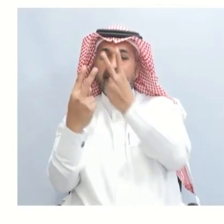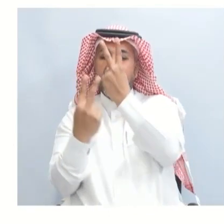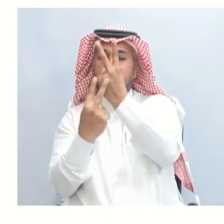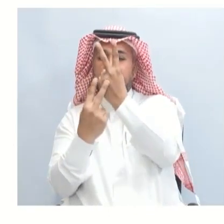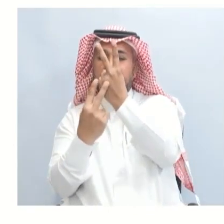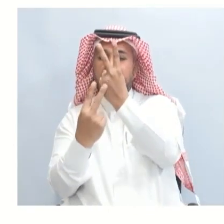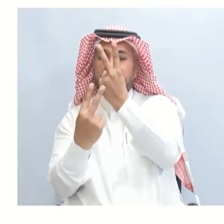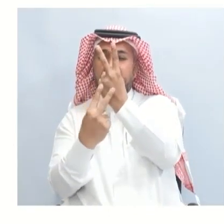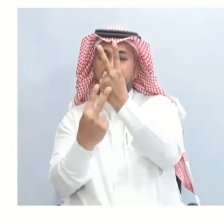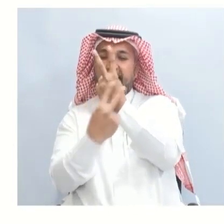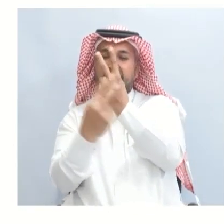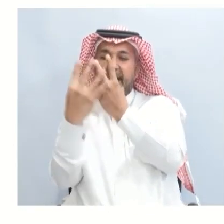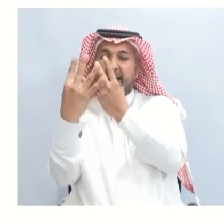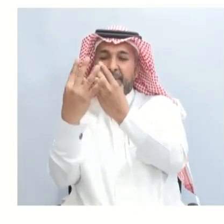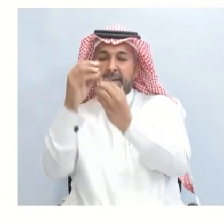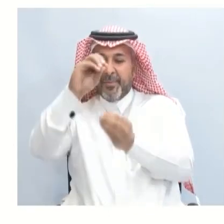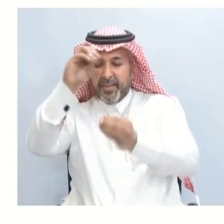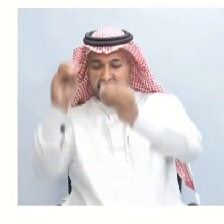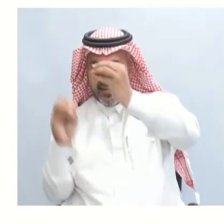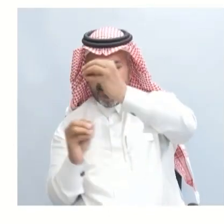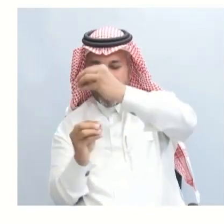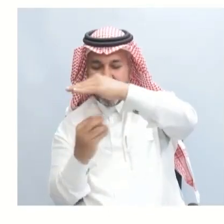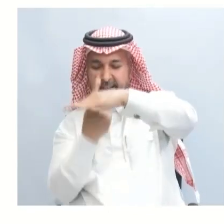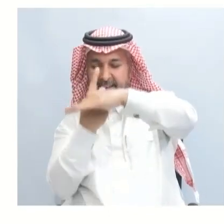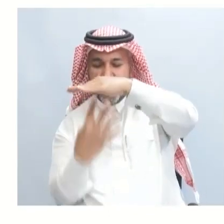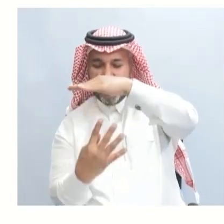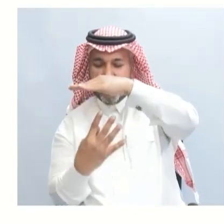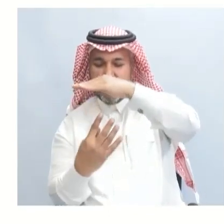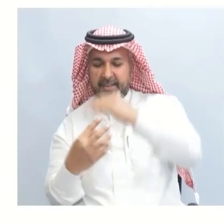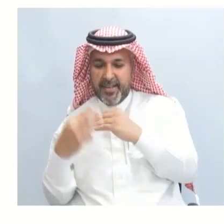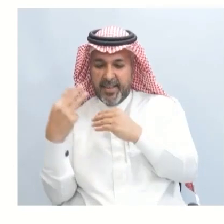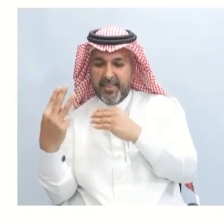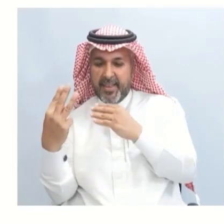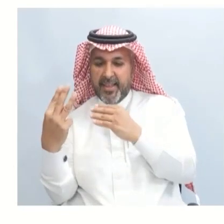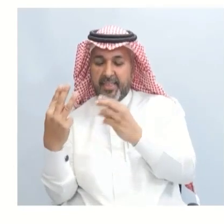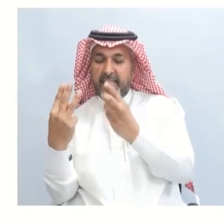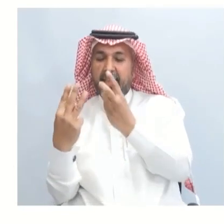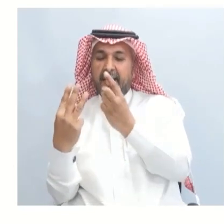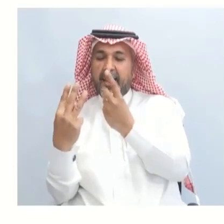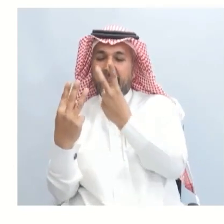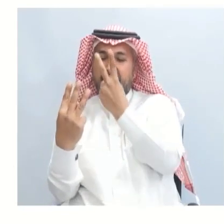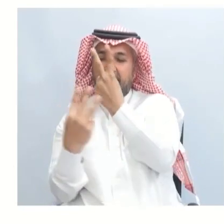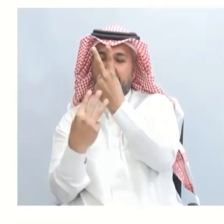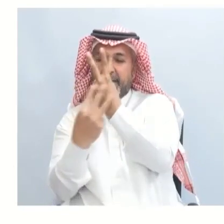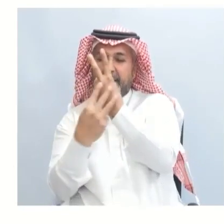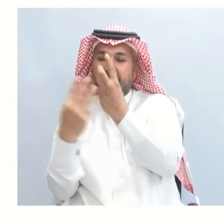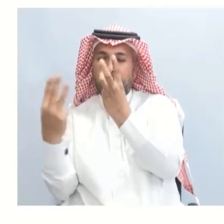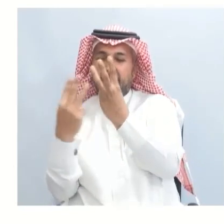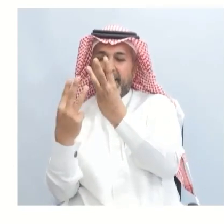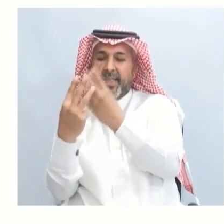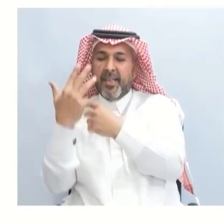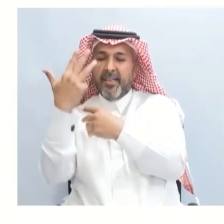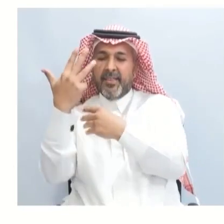اقوله لحتى تثبت اذا ناخذ قيمه الاثنين ار ماذا نرب معها نقلبها اذا نقلب ونربح